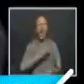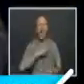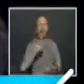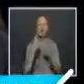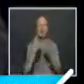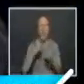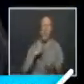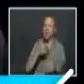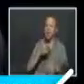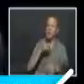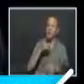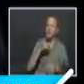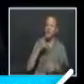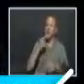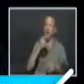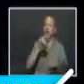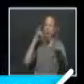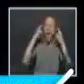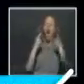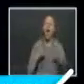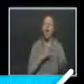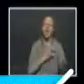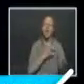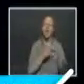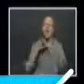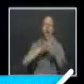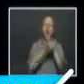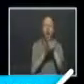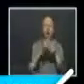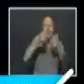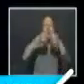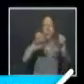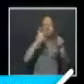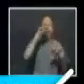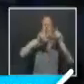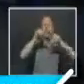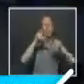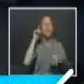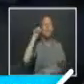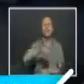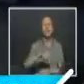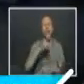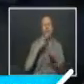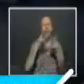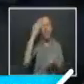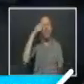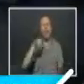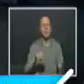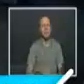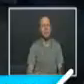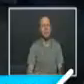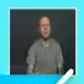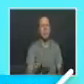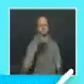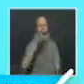לך, החרדים, הקורונה, התיוג של אנשים, זה מגיע מהשמאל, אי אפשר להתעלם מזה, אנחנו לא יכולים להתעלם מזה. אבל